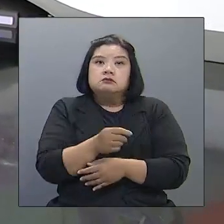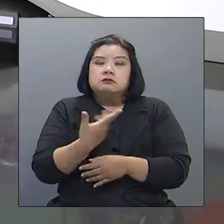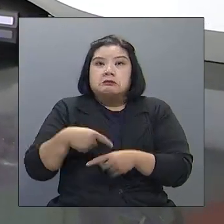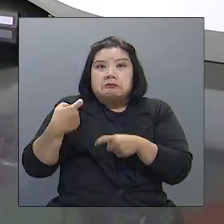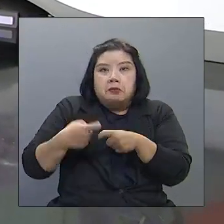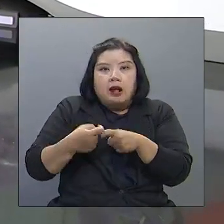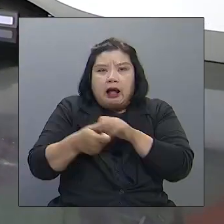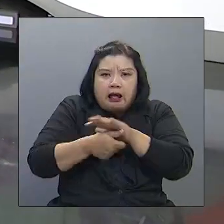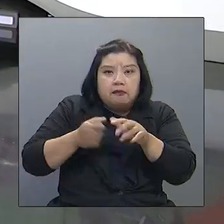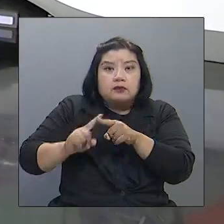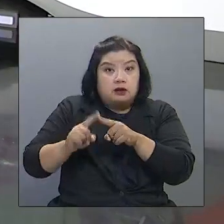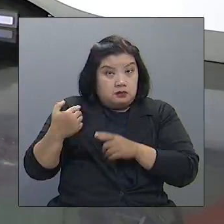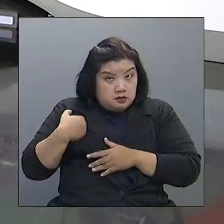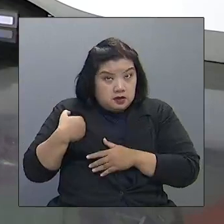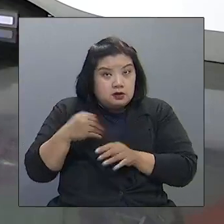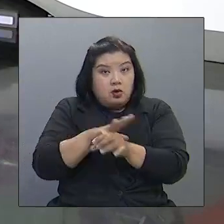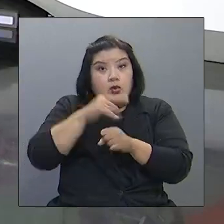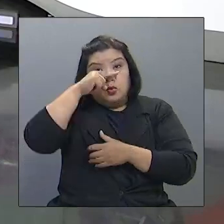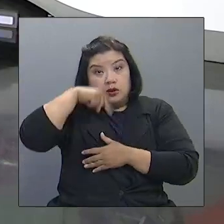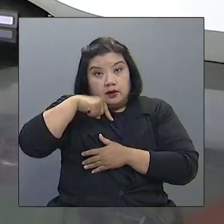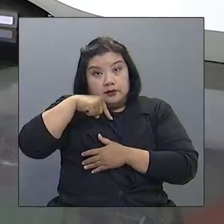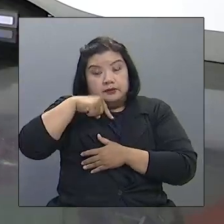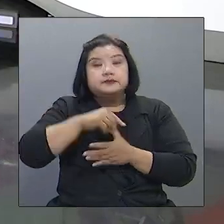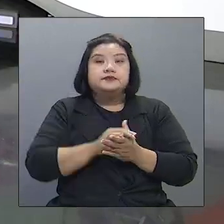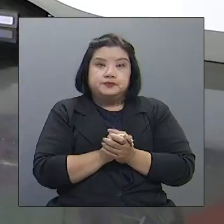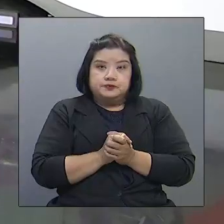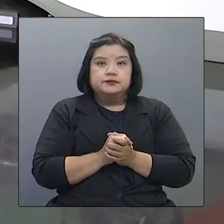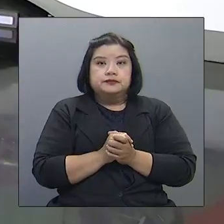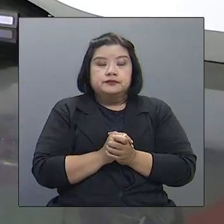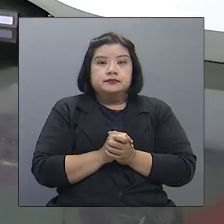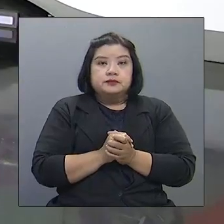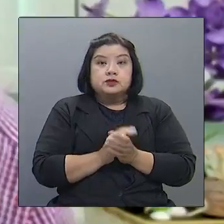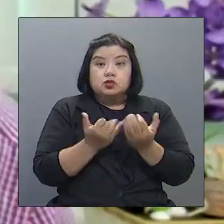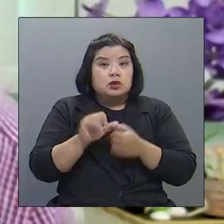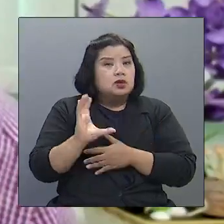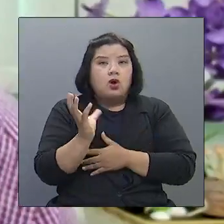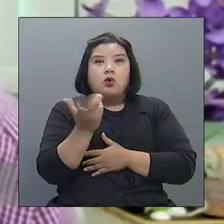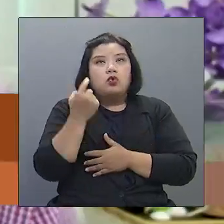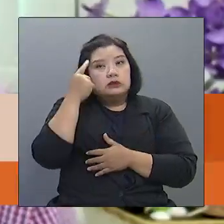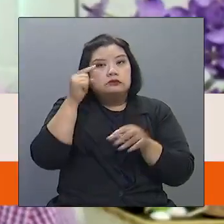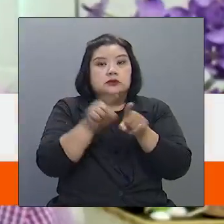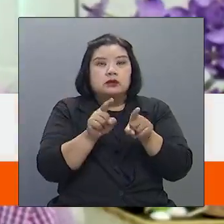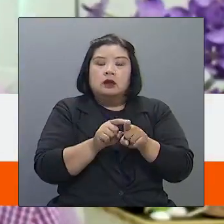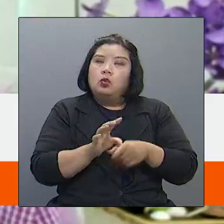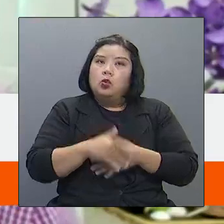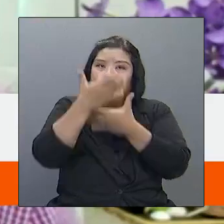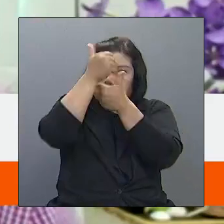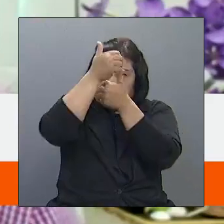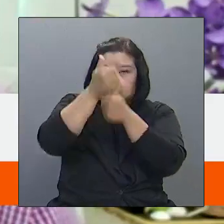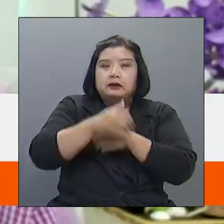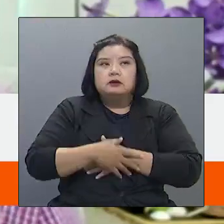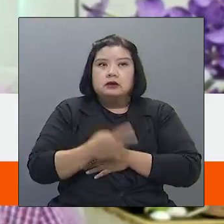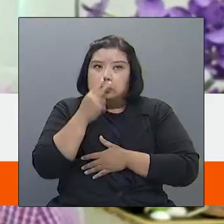ในบ้านเราเพิ่มขึ้นอีกนะคะ ครับจริงๆแล้วเป็นเรื่องที่ทั้งโลกครับจับตามองกันอยู่แล้วสถานการณ์